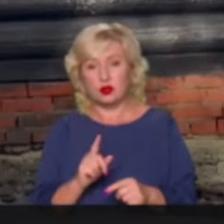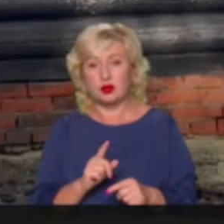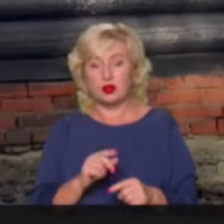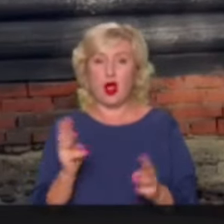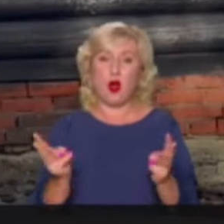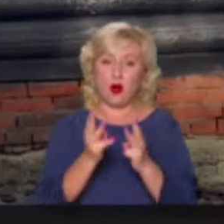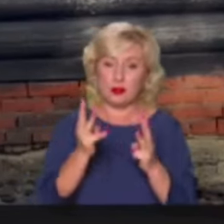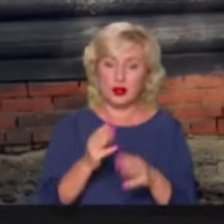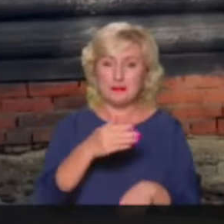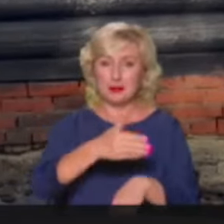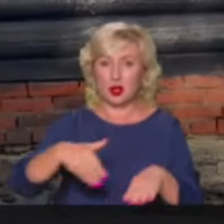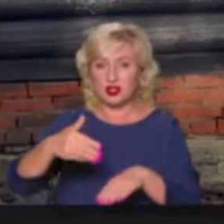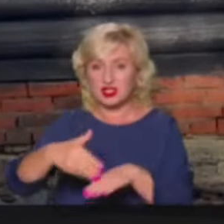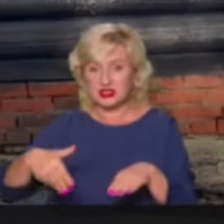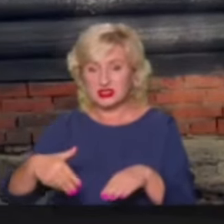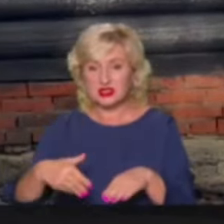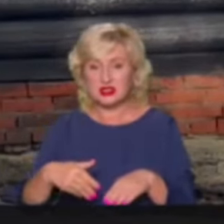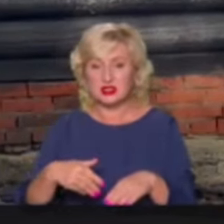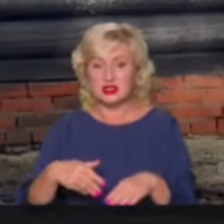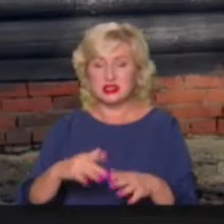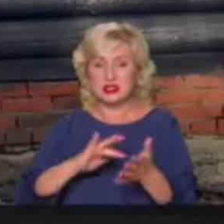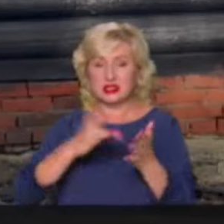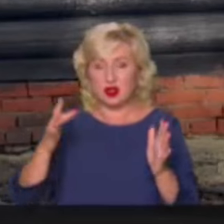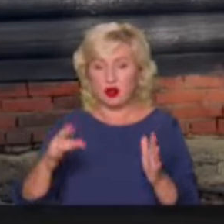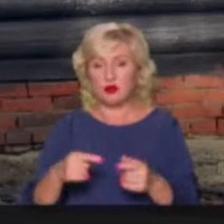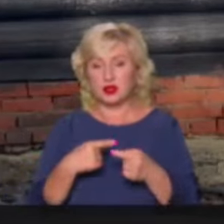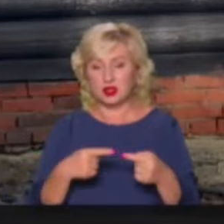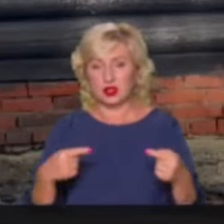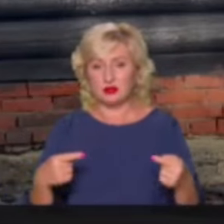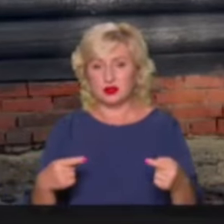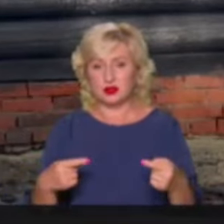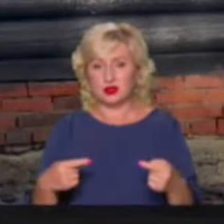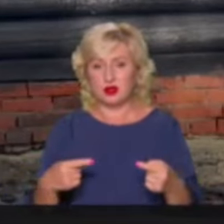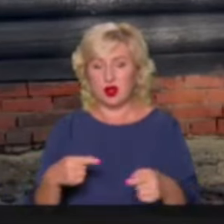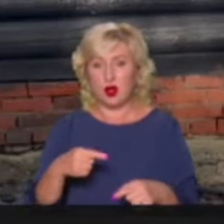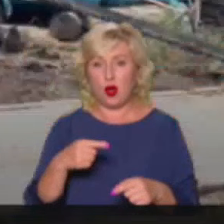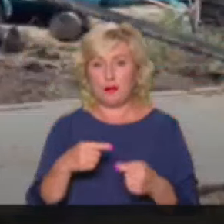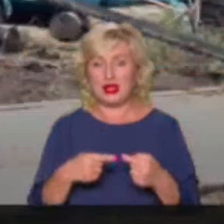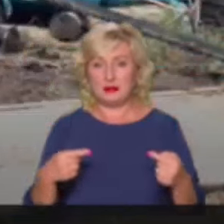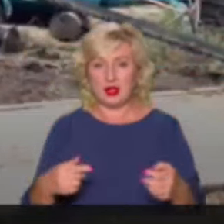опіки, так і порізи стеклом або якимось густими предметами.